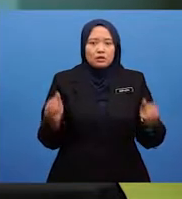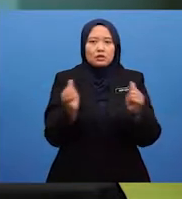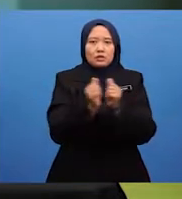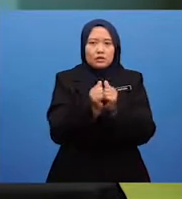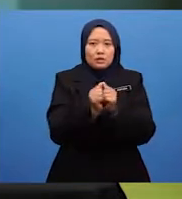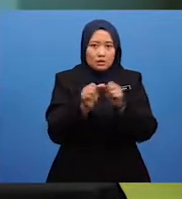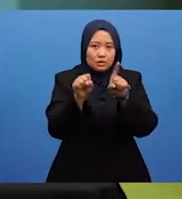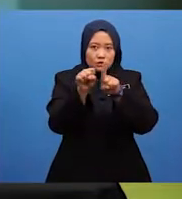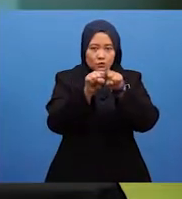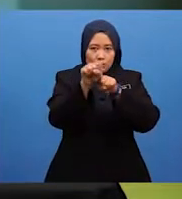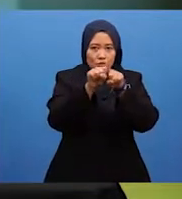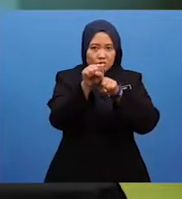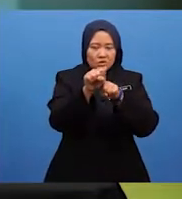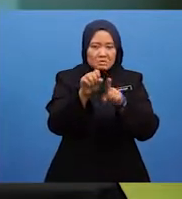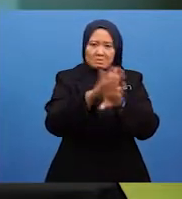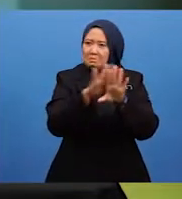stokin tanpa kasut.